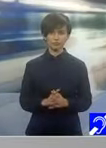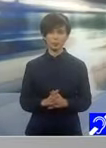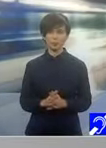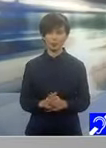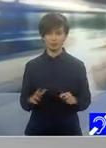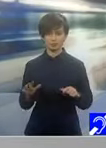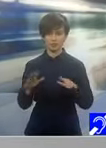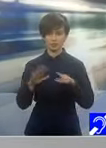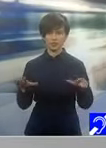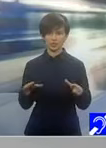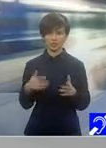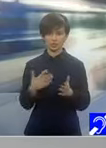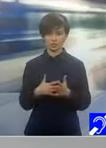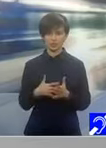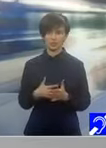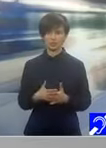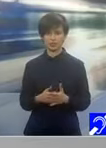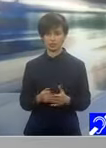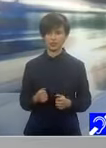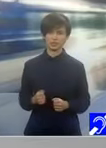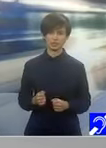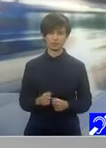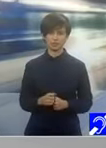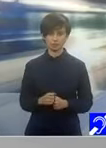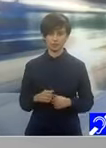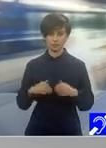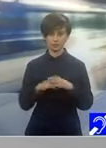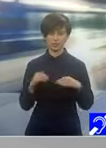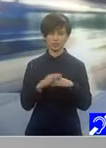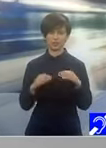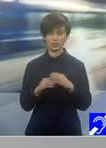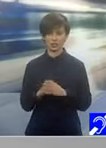64.000 au costat lucrările propriu-zise, la care s-a mai adăugat